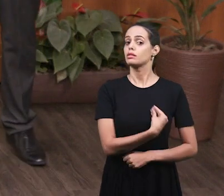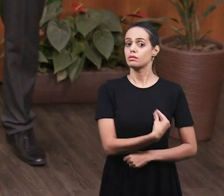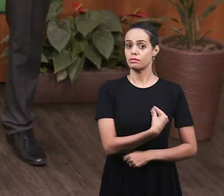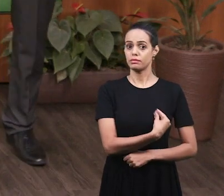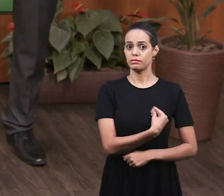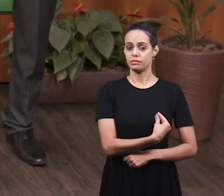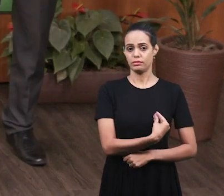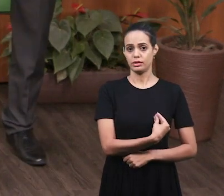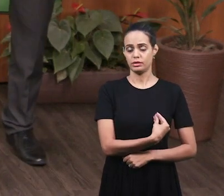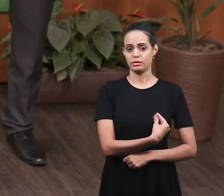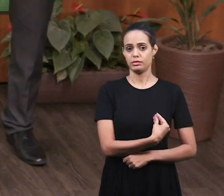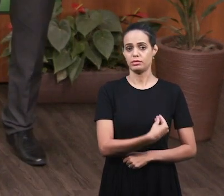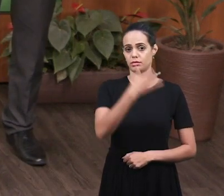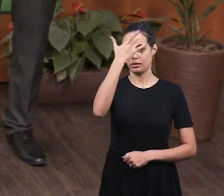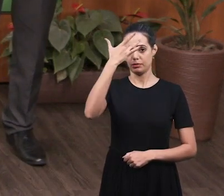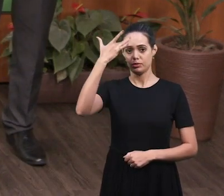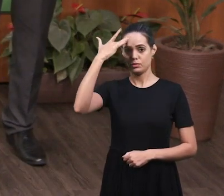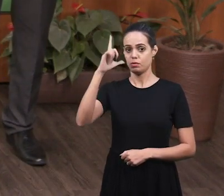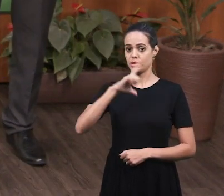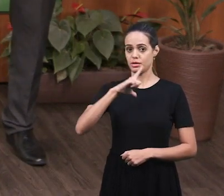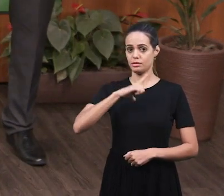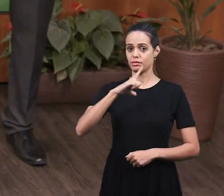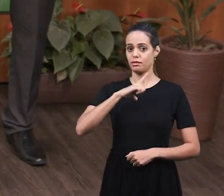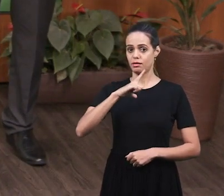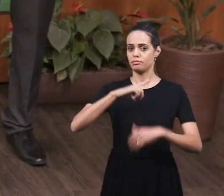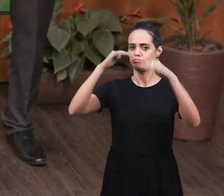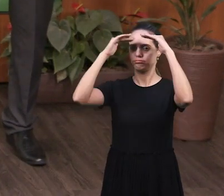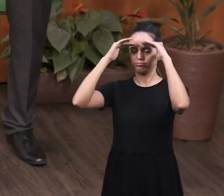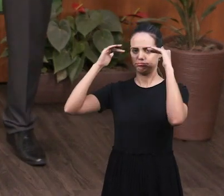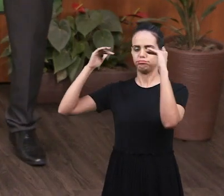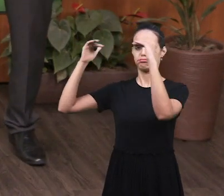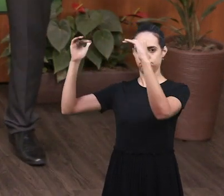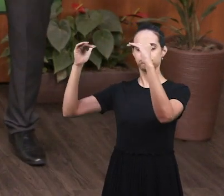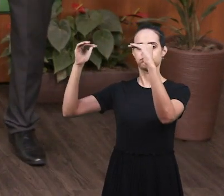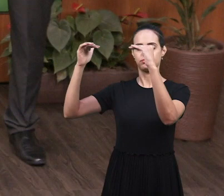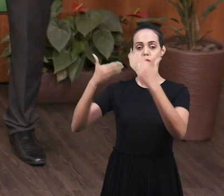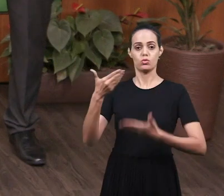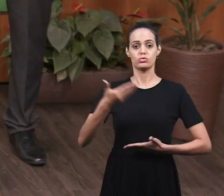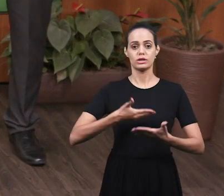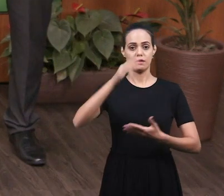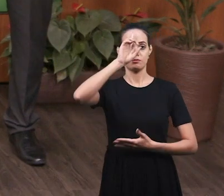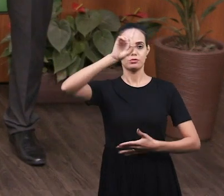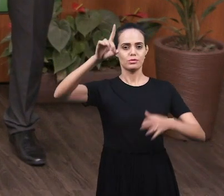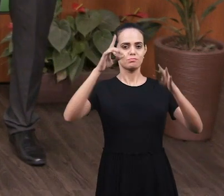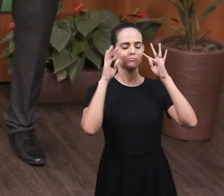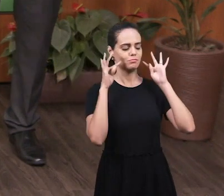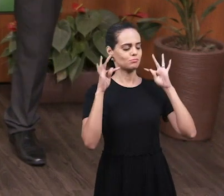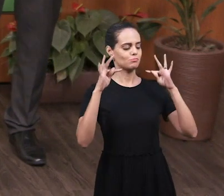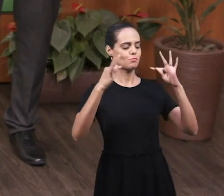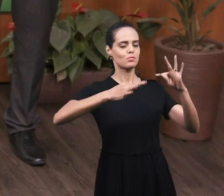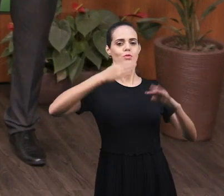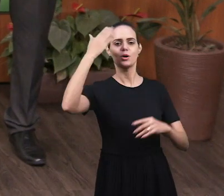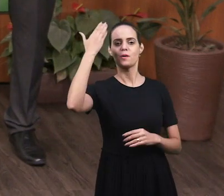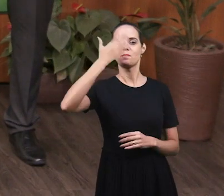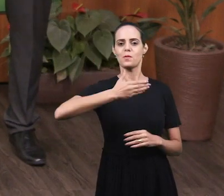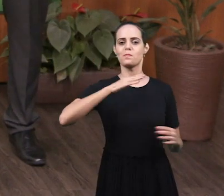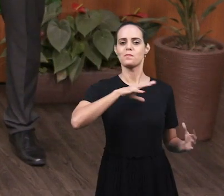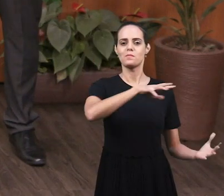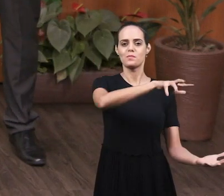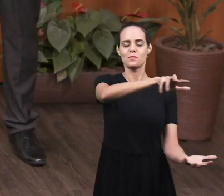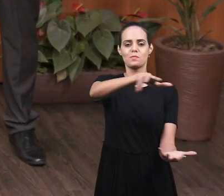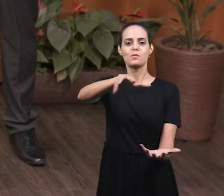la vie d'obéissance, le serviteur de Dieu témoigne au monde à travers